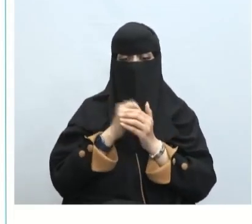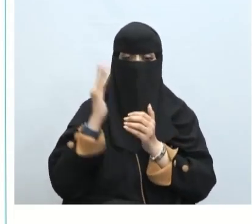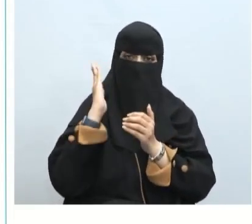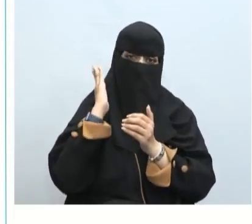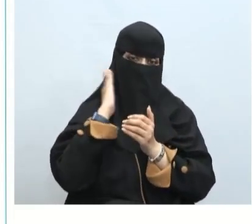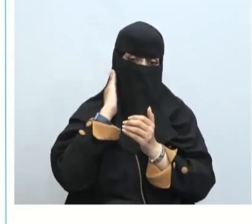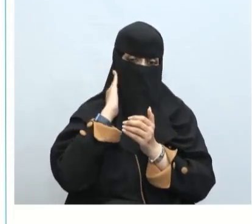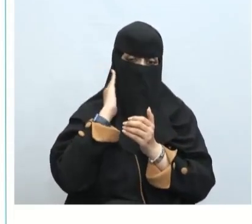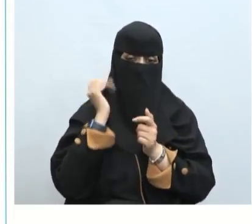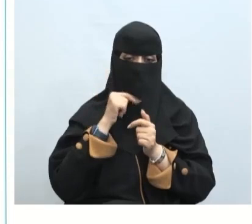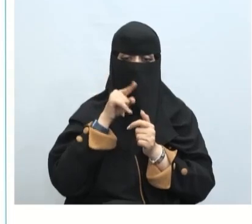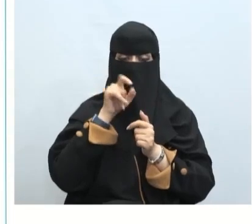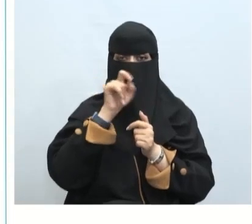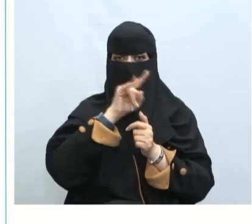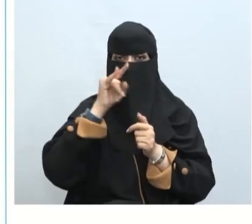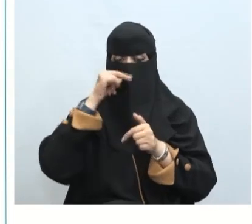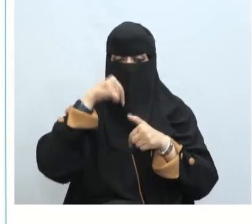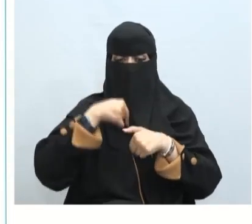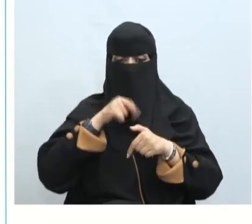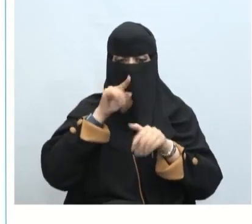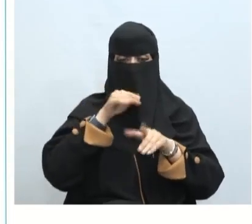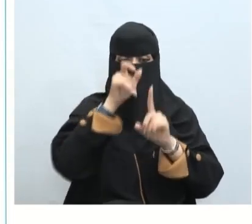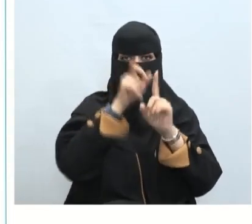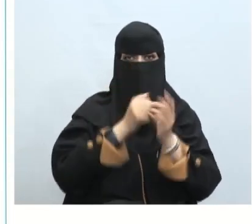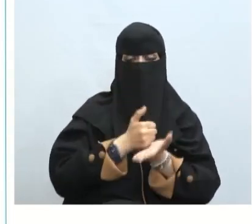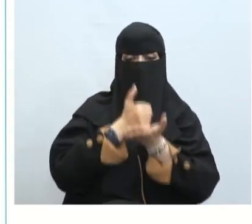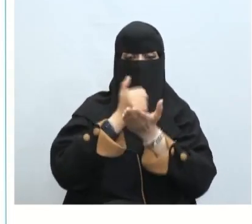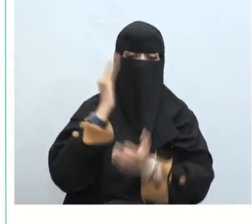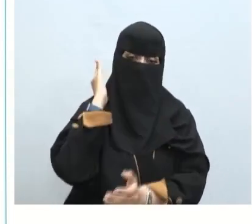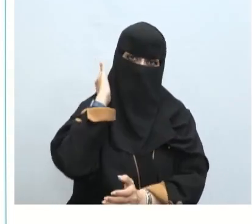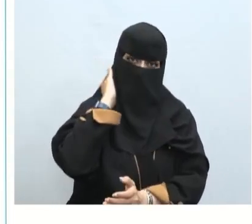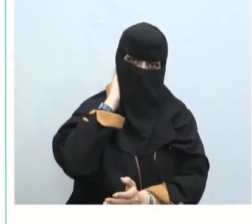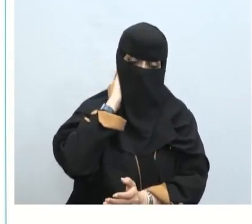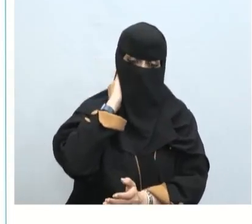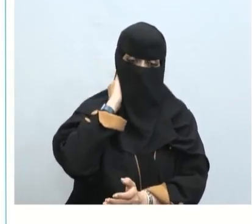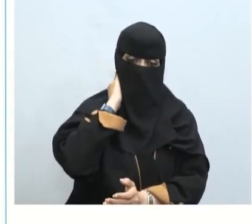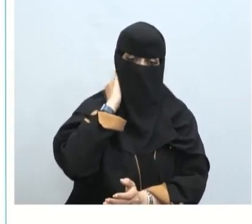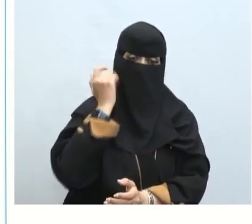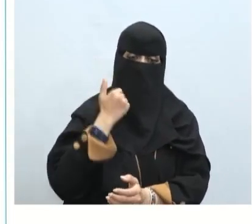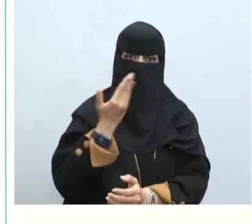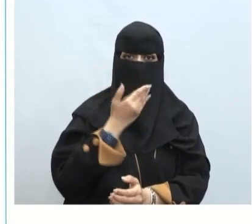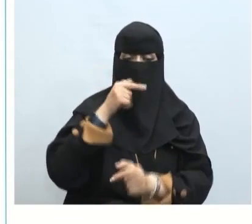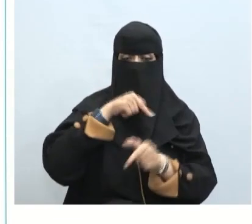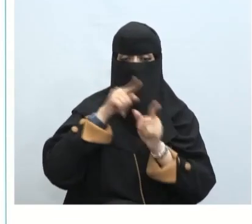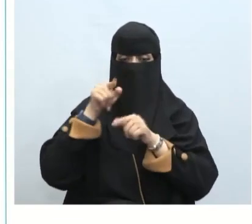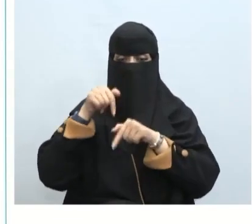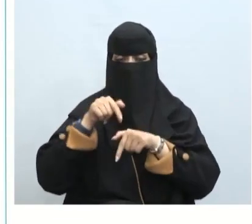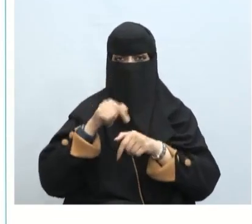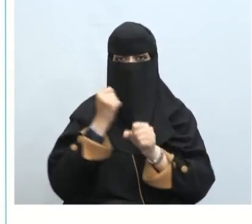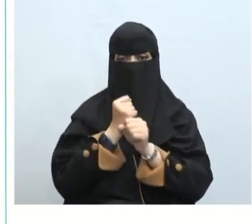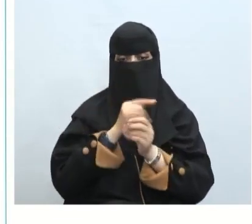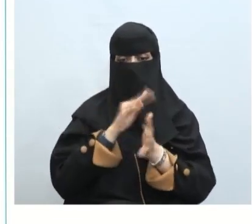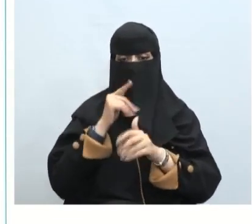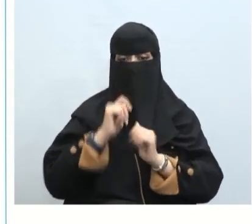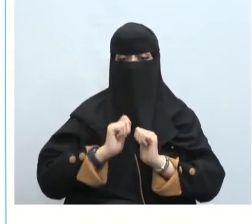الامانه من صفات المتطوع فلابد ان يكون متطوع امينا القدره